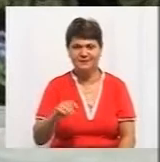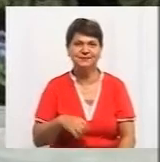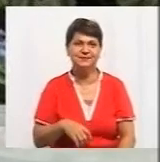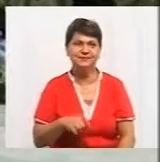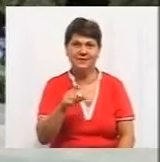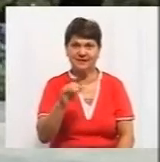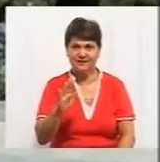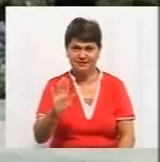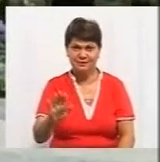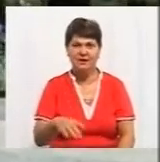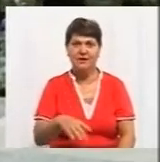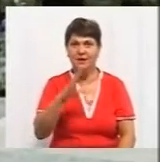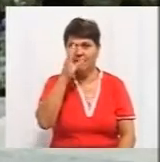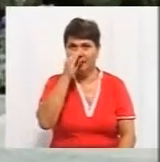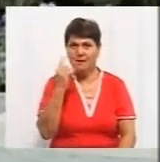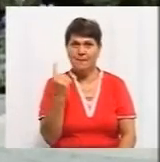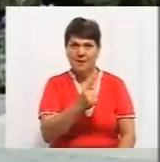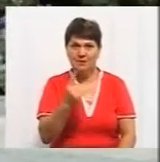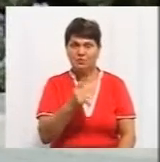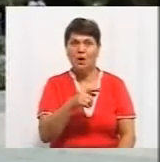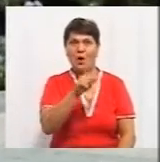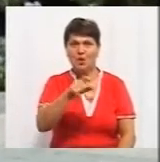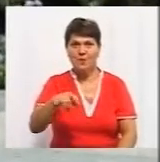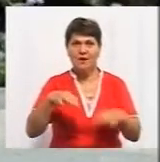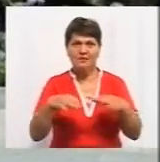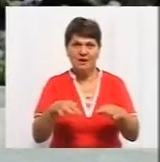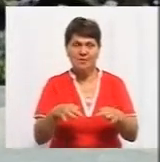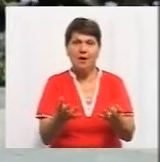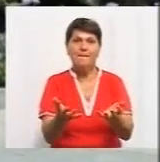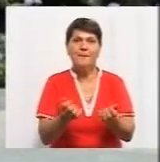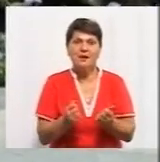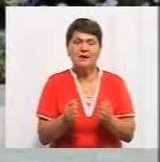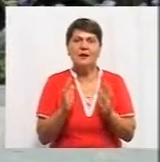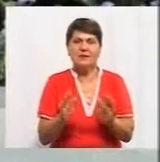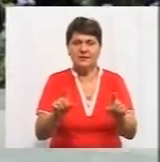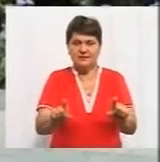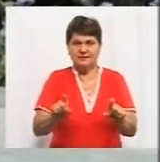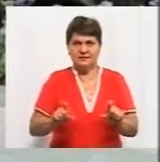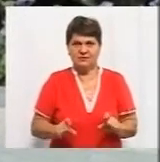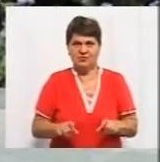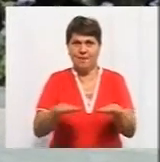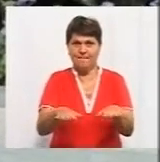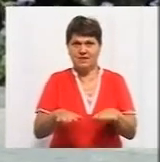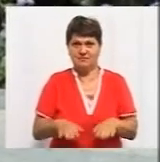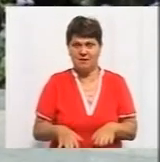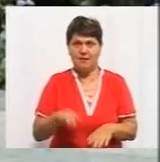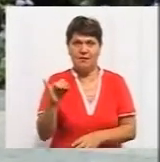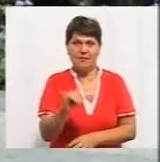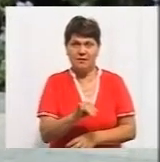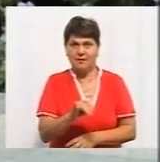Тому що маршрутки та весь громадський транспорт, в принципі, бере лише сидячі місця.